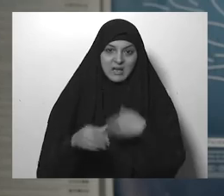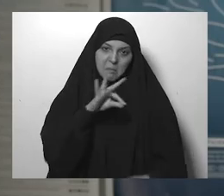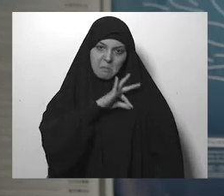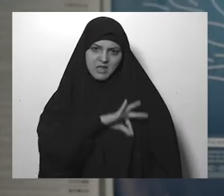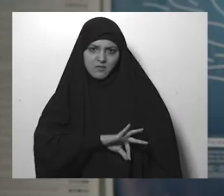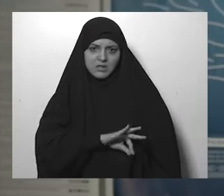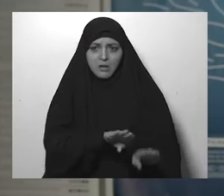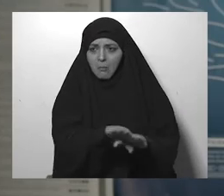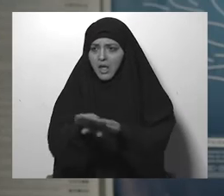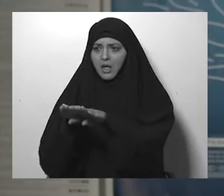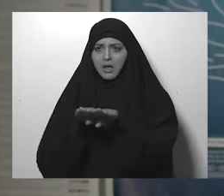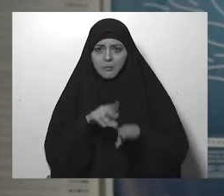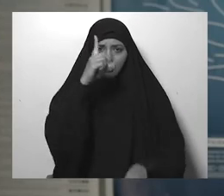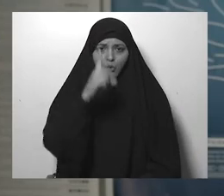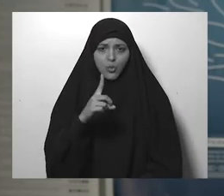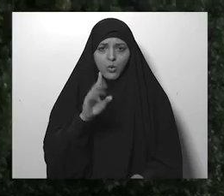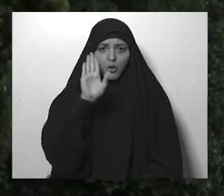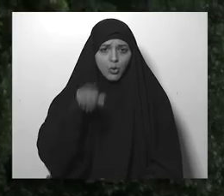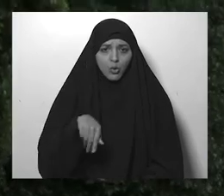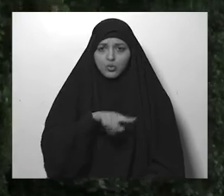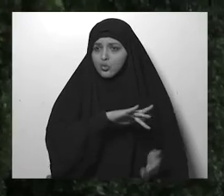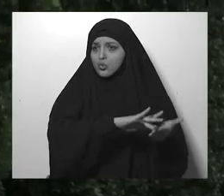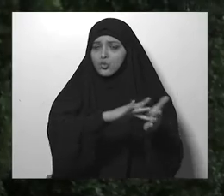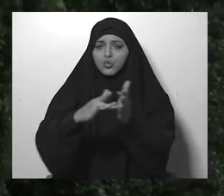bénéficient des mêmes droits que tous